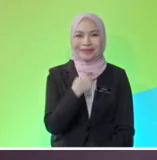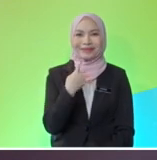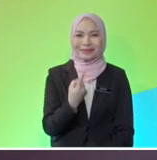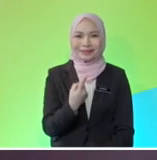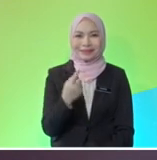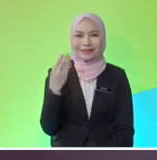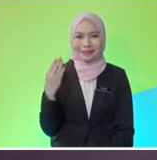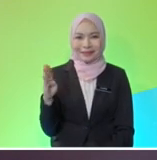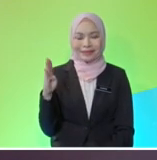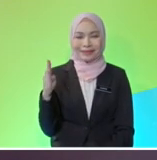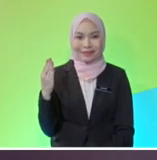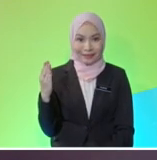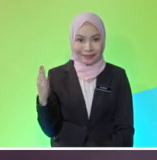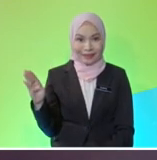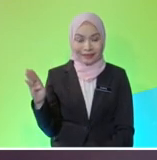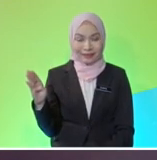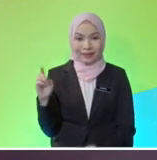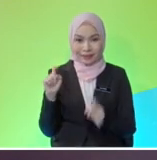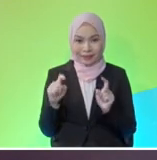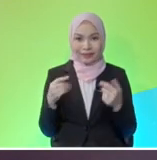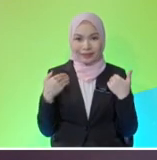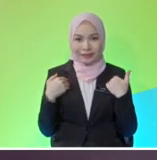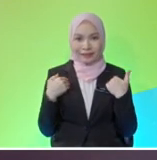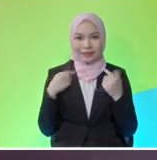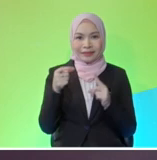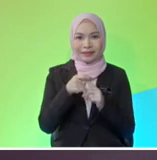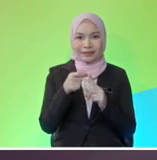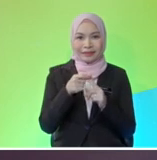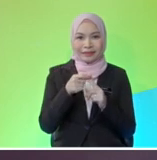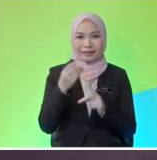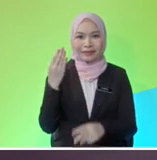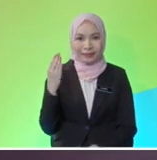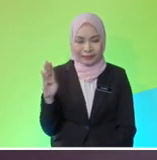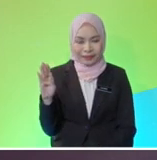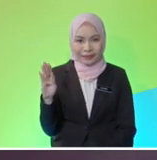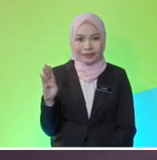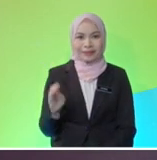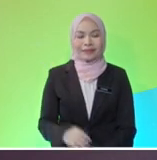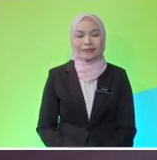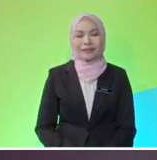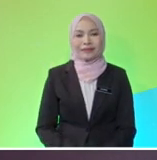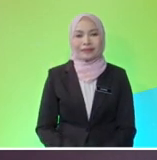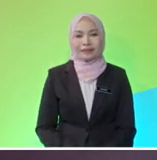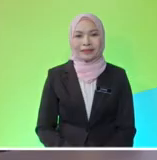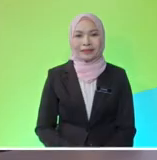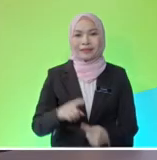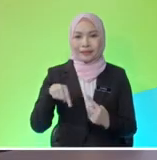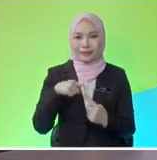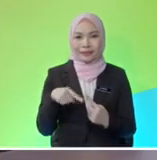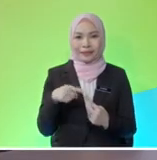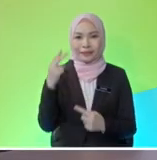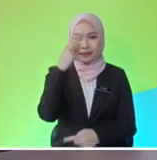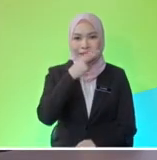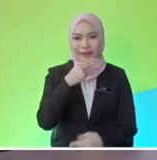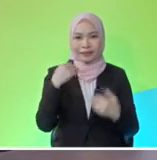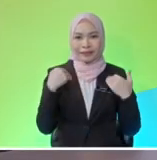kita sebut 7 je, 7 dekat sana. 7. Oh, sini 7. Yang ini 7. Tapi bila depan dia ada 1, dia